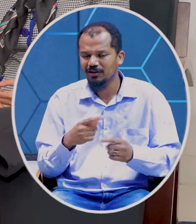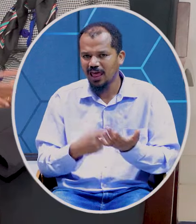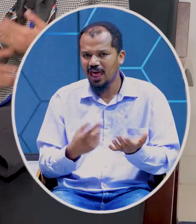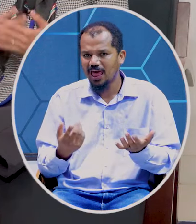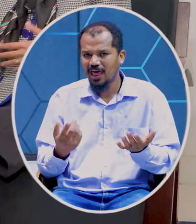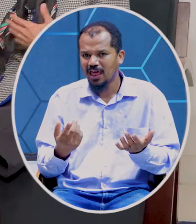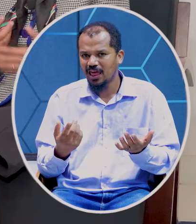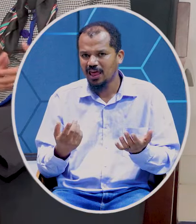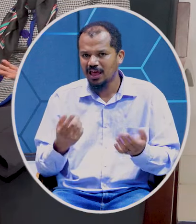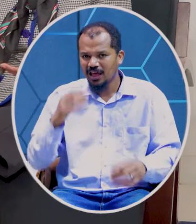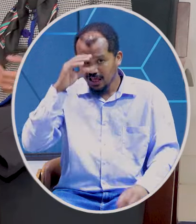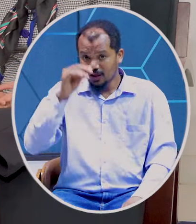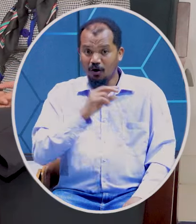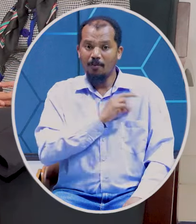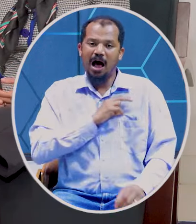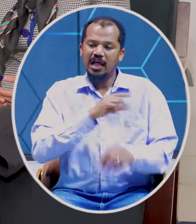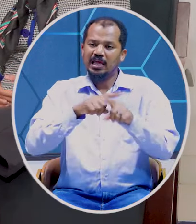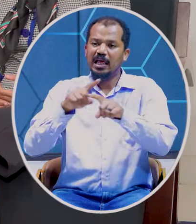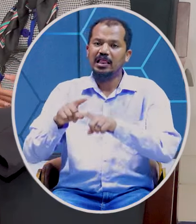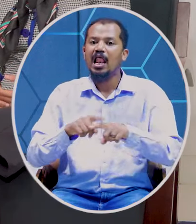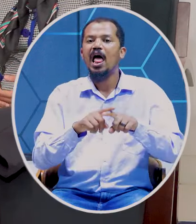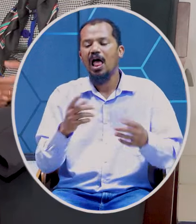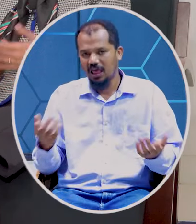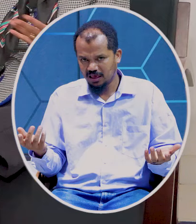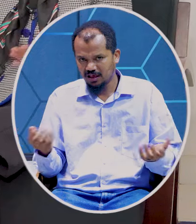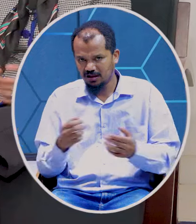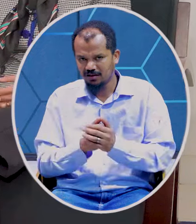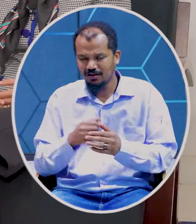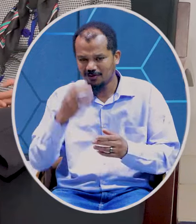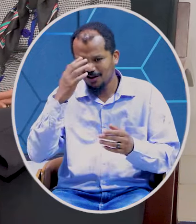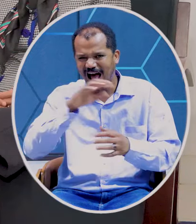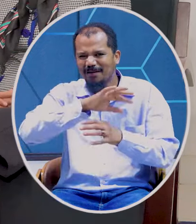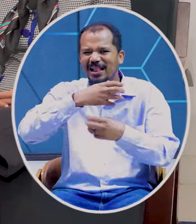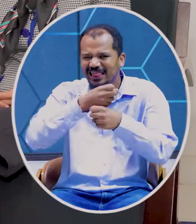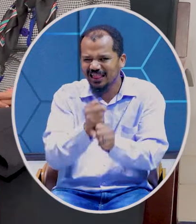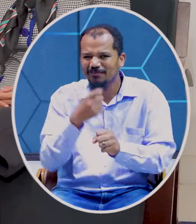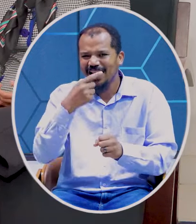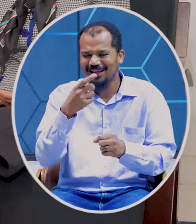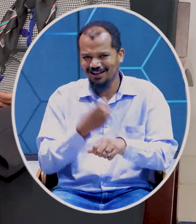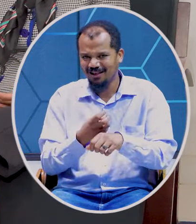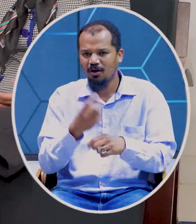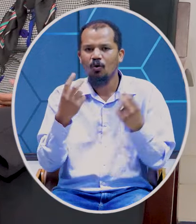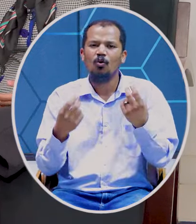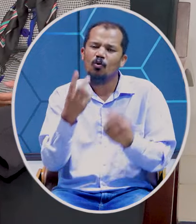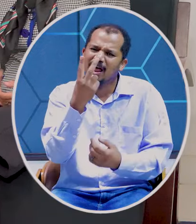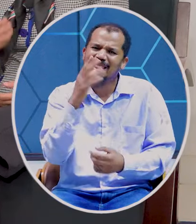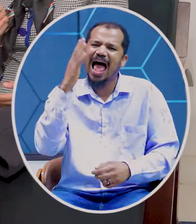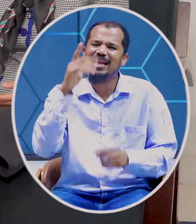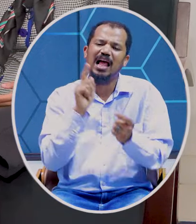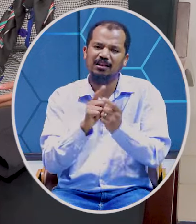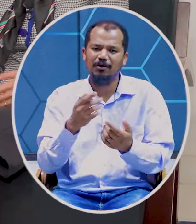አይ ቲንክ ይሄ እንትን ነው የሰው ባህሪ ነው የተለያየ ባህሪ ስለሆነ ያው ጀነራላይዝ ማድረግ ይከብዳል። ግን ሁለቱም አይነት